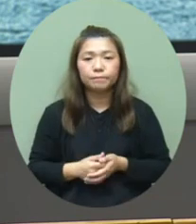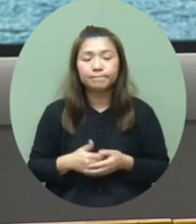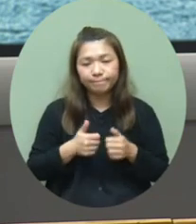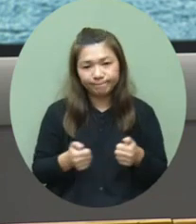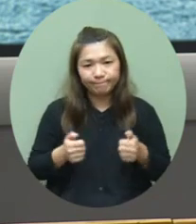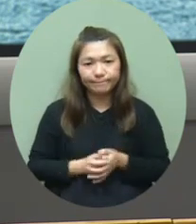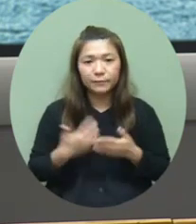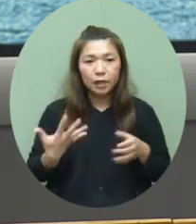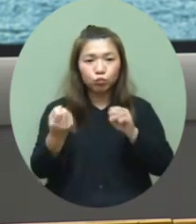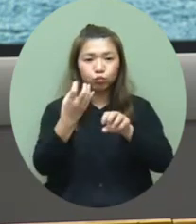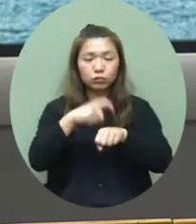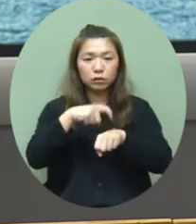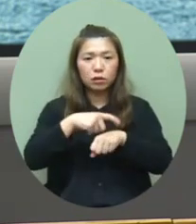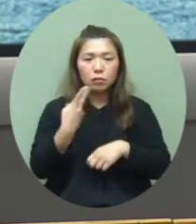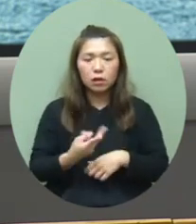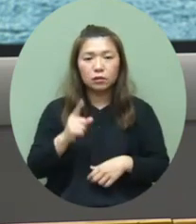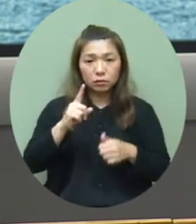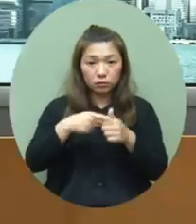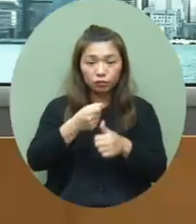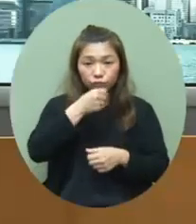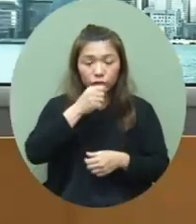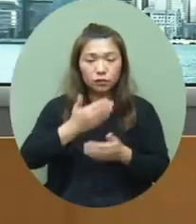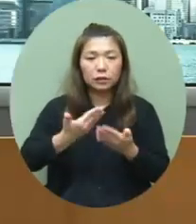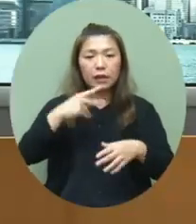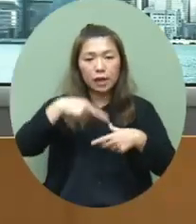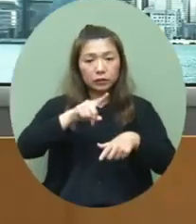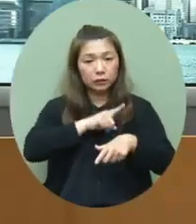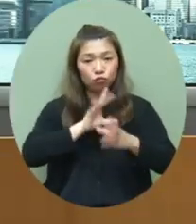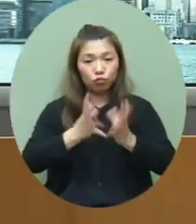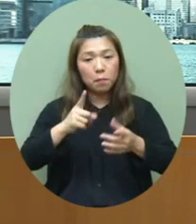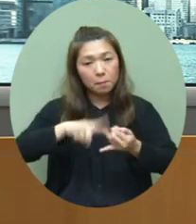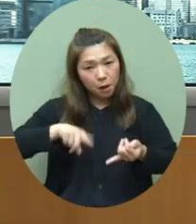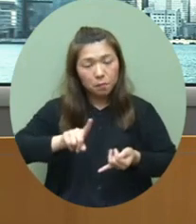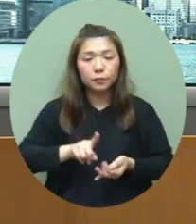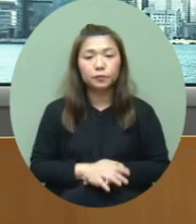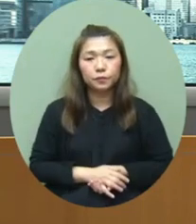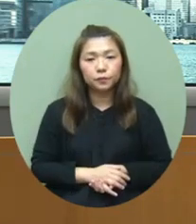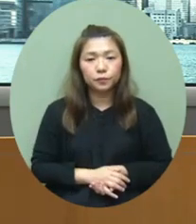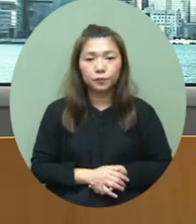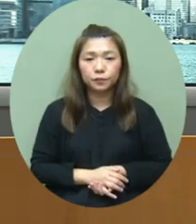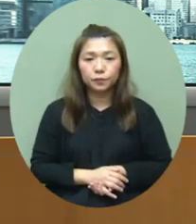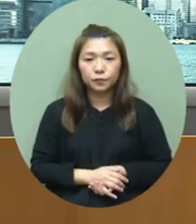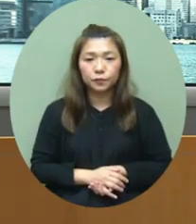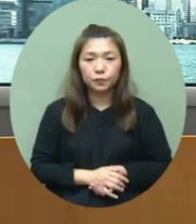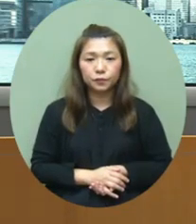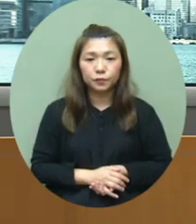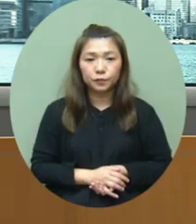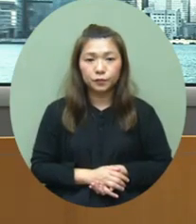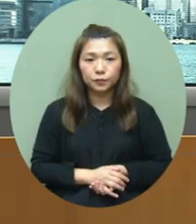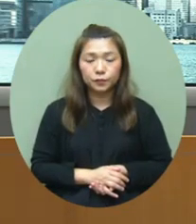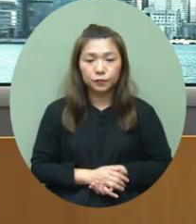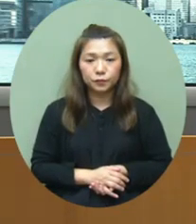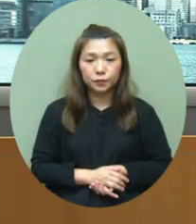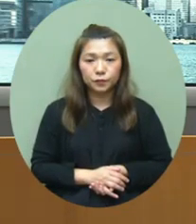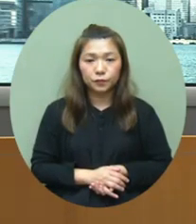謝。 現在是提問時間，請大家在發問前先介紹你代表的傳媒機構。那邊前排開